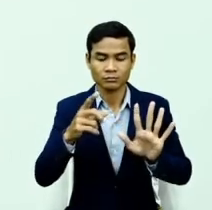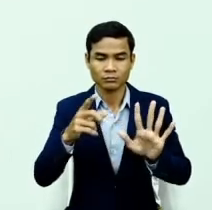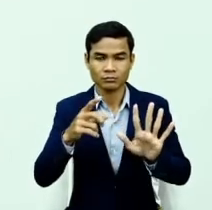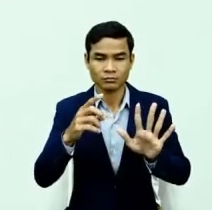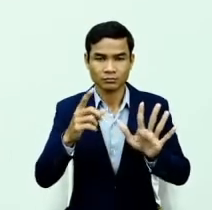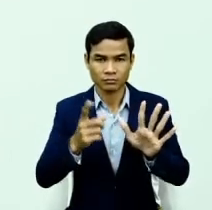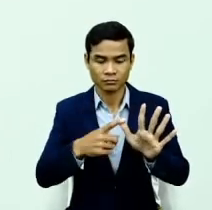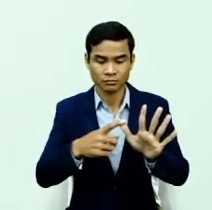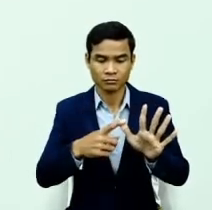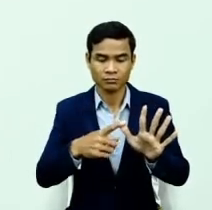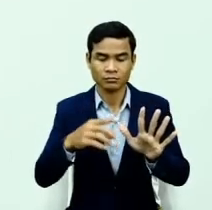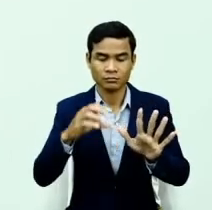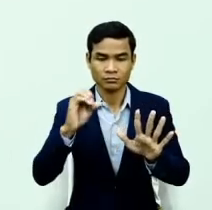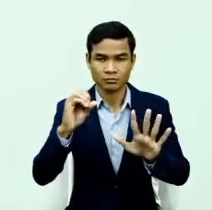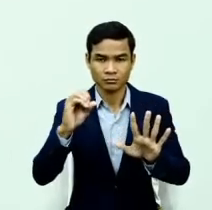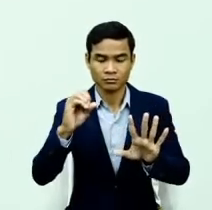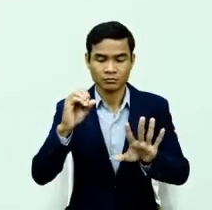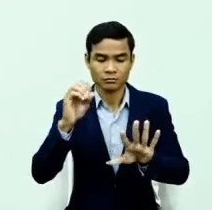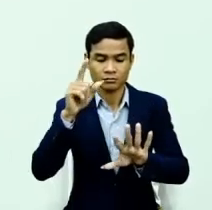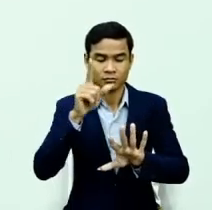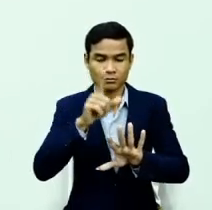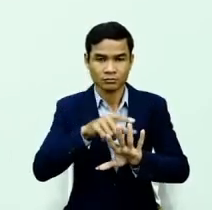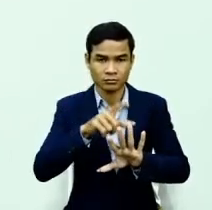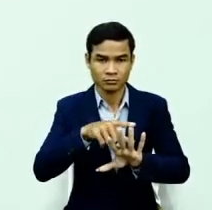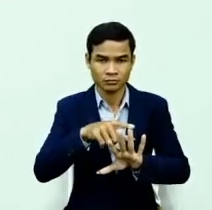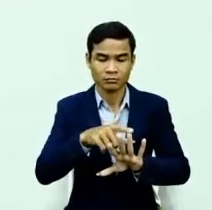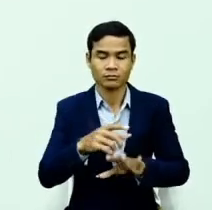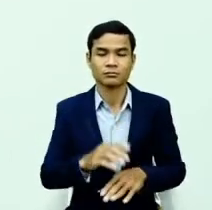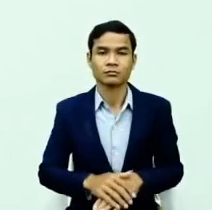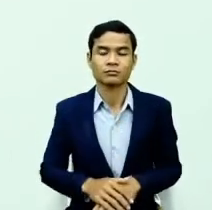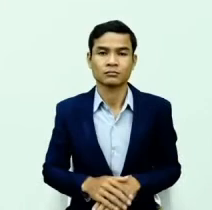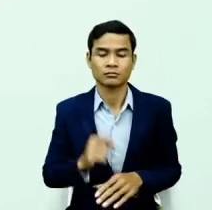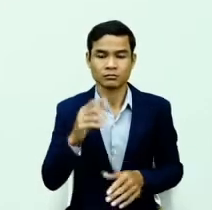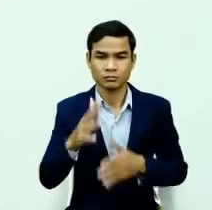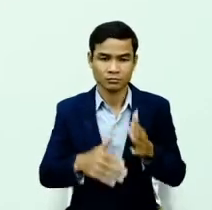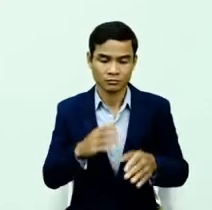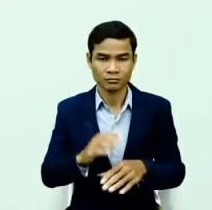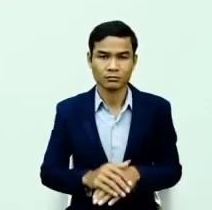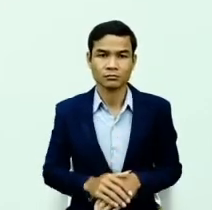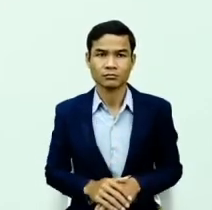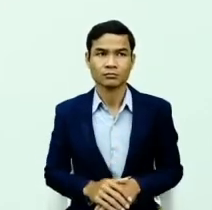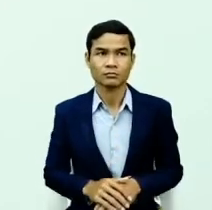á lớ bắn tọa